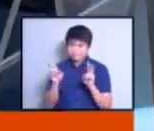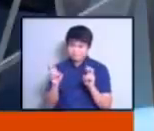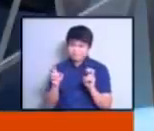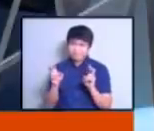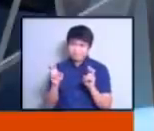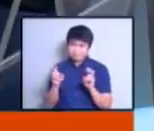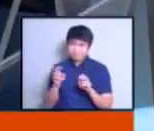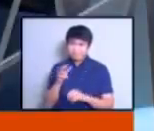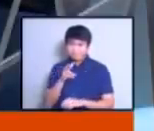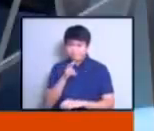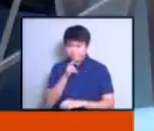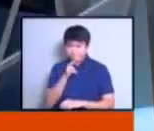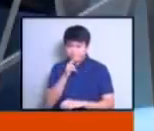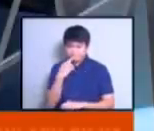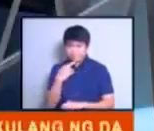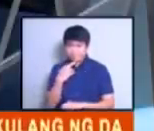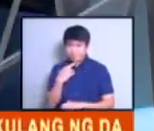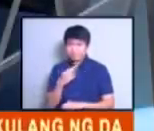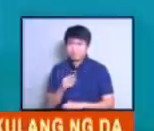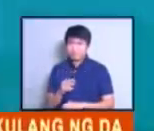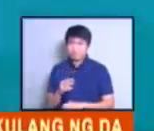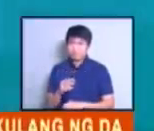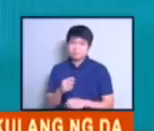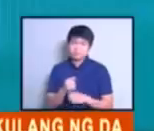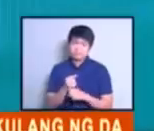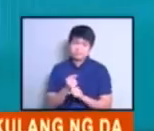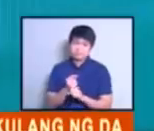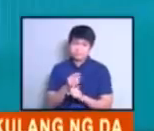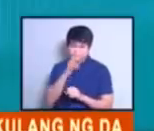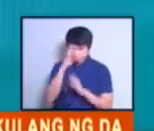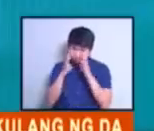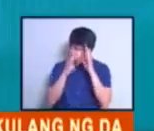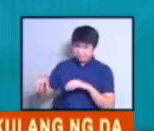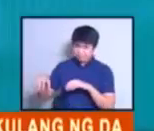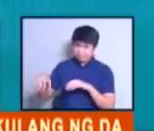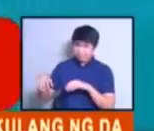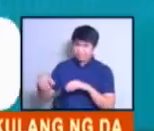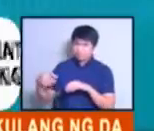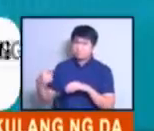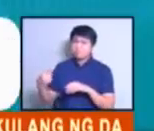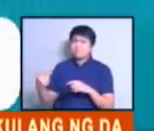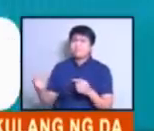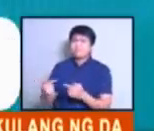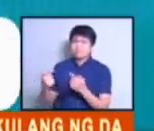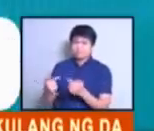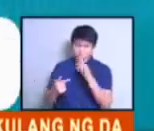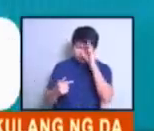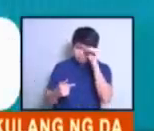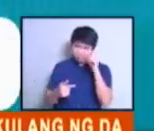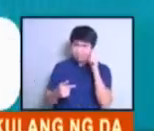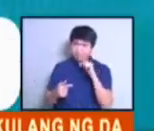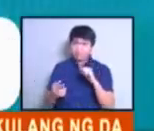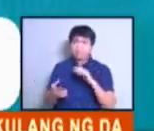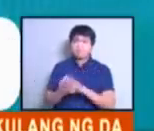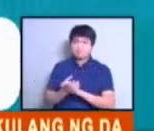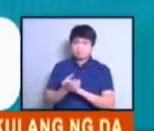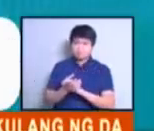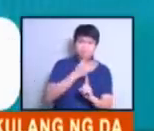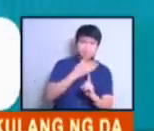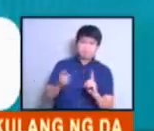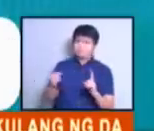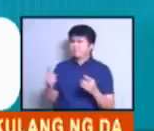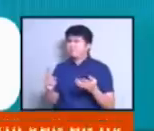Kinumpos ko yung Manok na Pula kasi yung kapitbahay namin, palagi sila nag-aaway. Pag na-asawa niya, yun, gabatuan ba